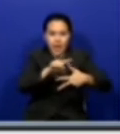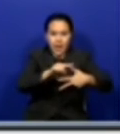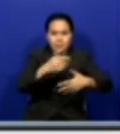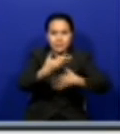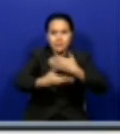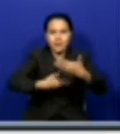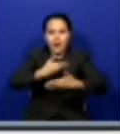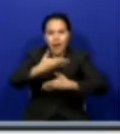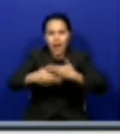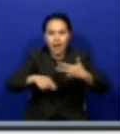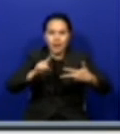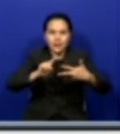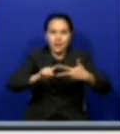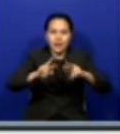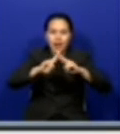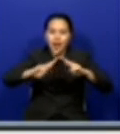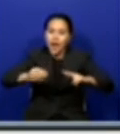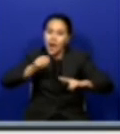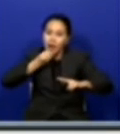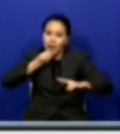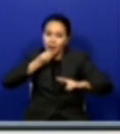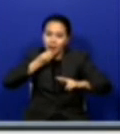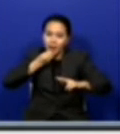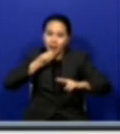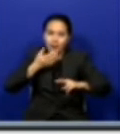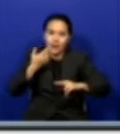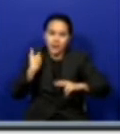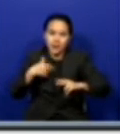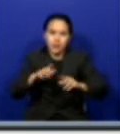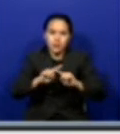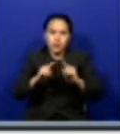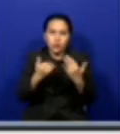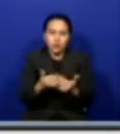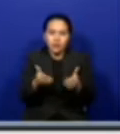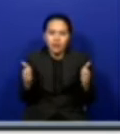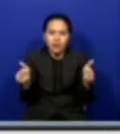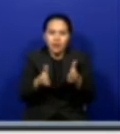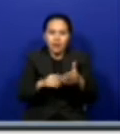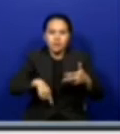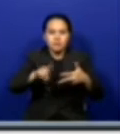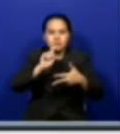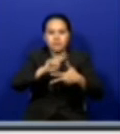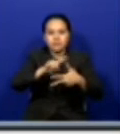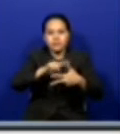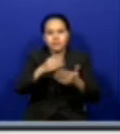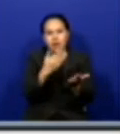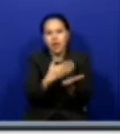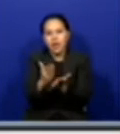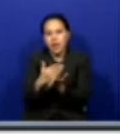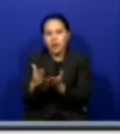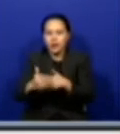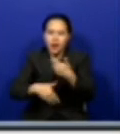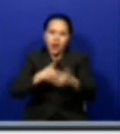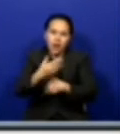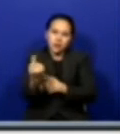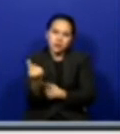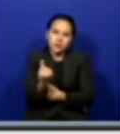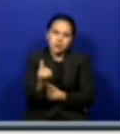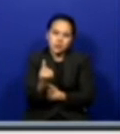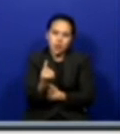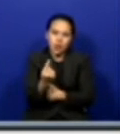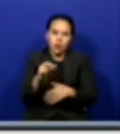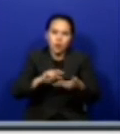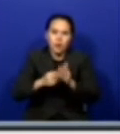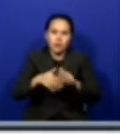ก็คือร้านอาหาร ครับ กลุ่มลูกค้าของผมก็จะเหลือแค่กลุ่มเดียวที่เป็นร้านค้าปลีกโดยร้านค้าปลีกเนี่ยก็จะเป็นคนในชุมช